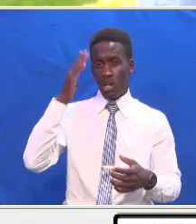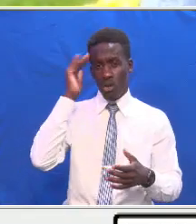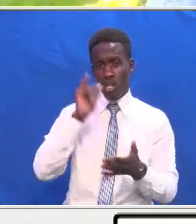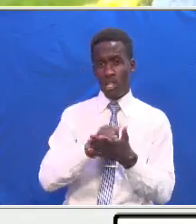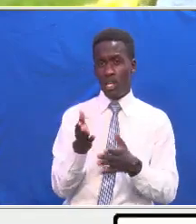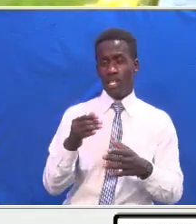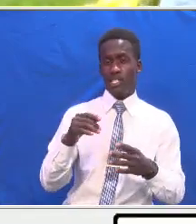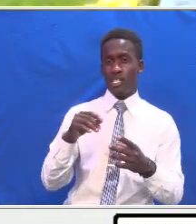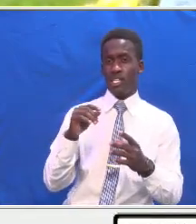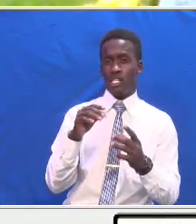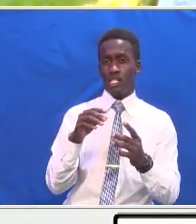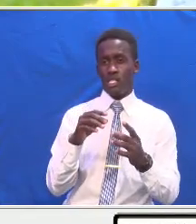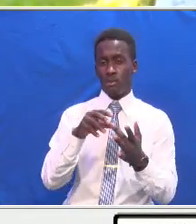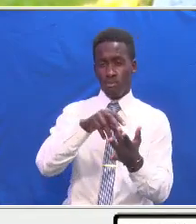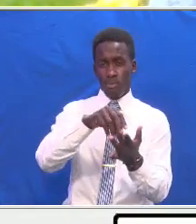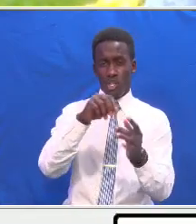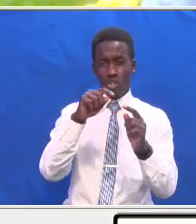stroke killer squad